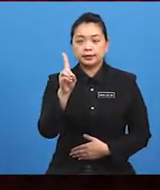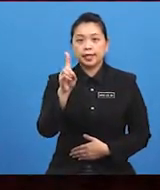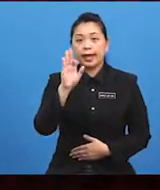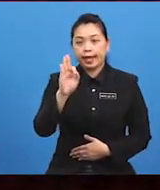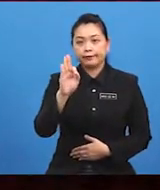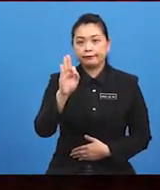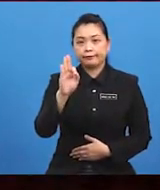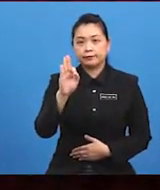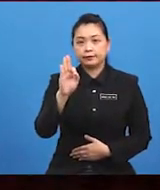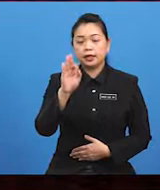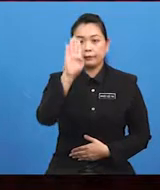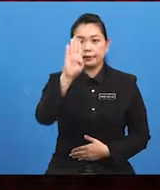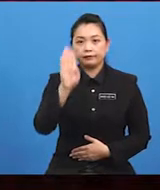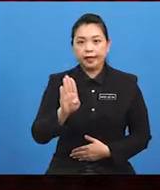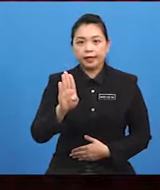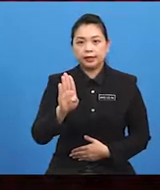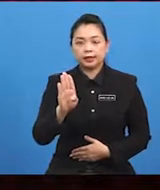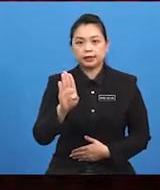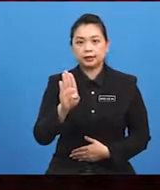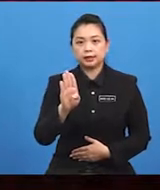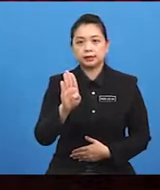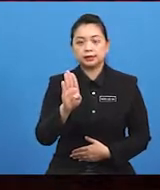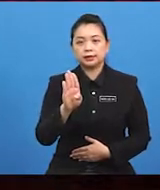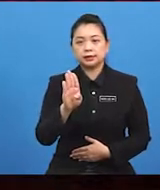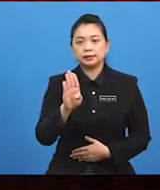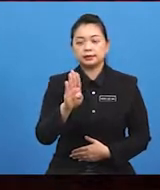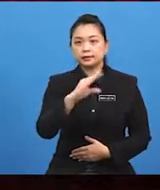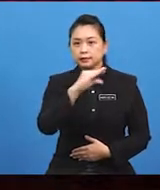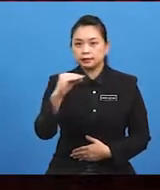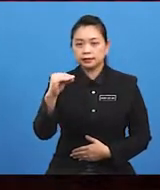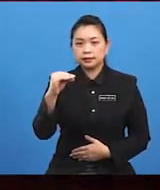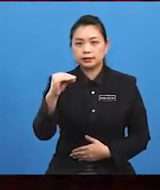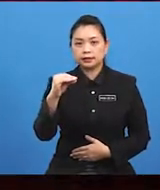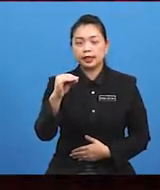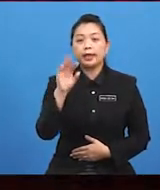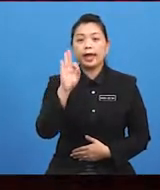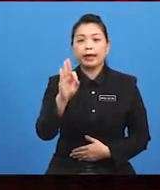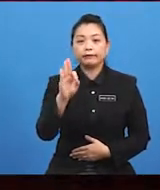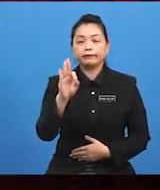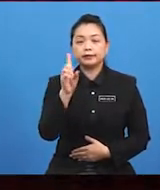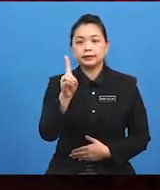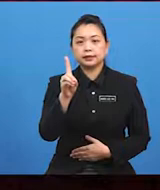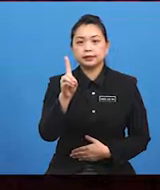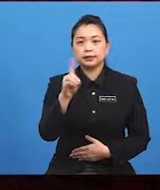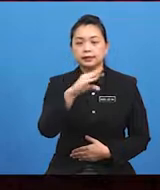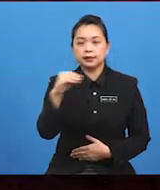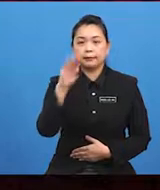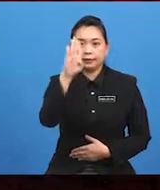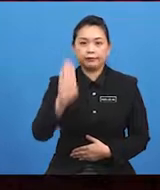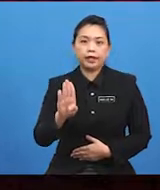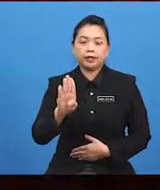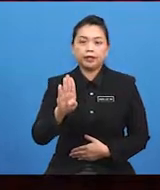F, B flat dan kembali kepada not F, D dan B